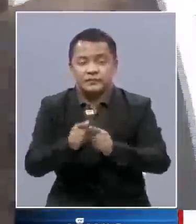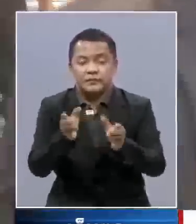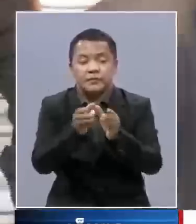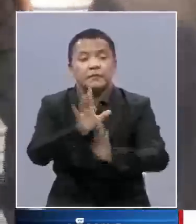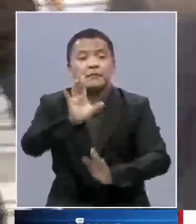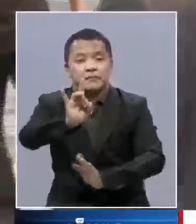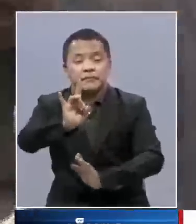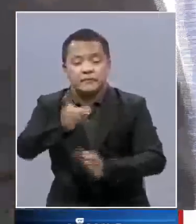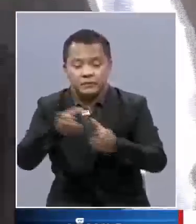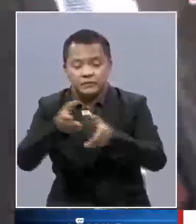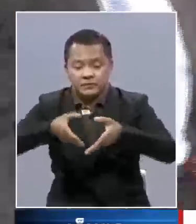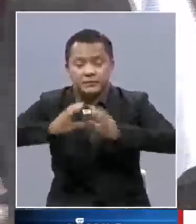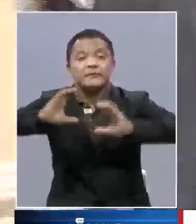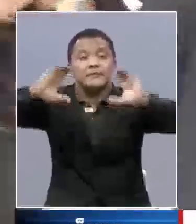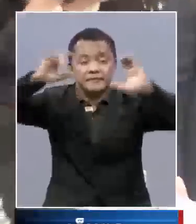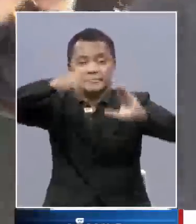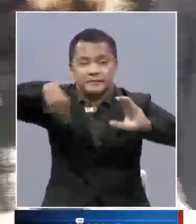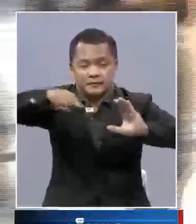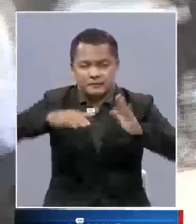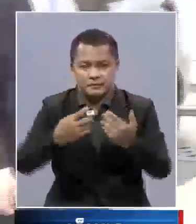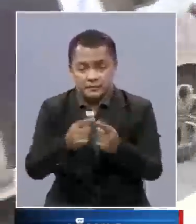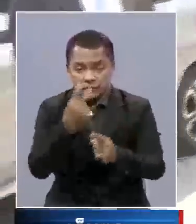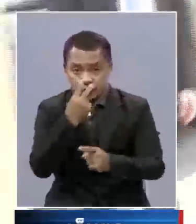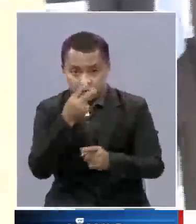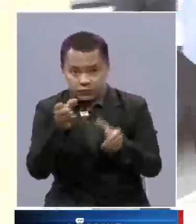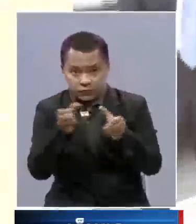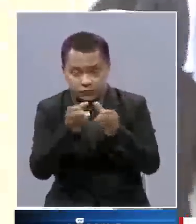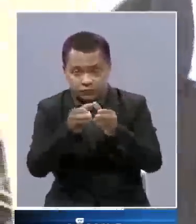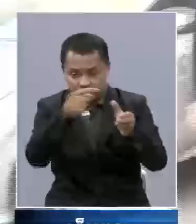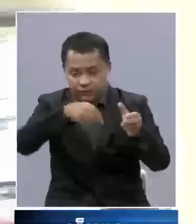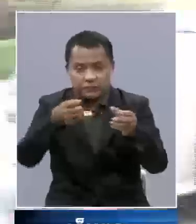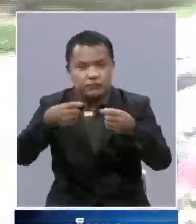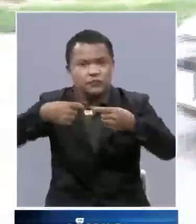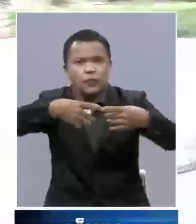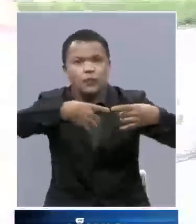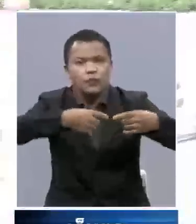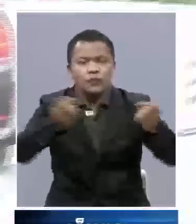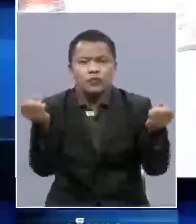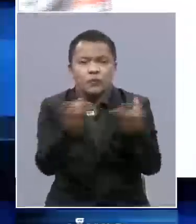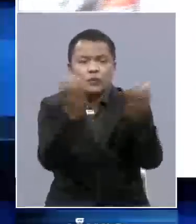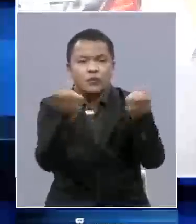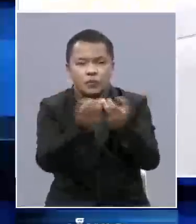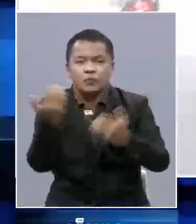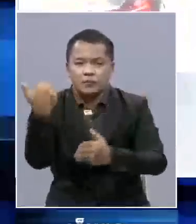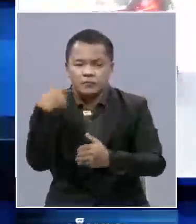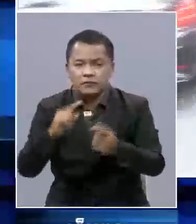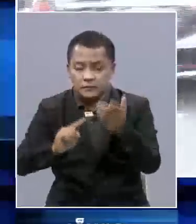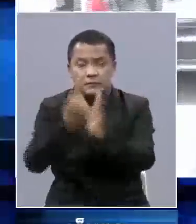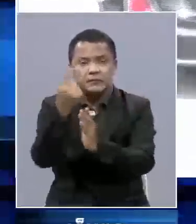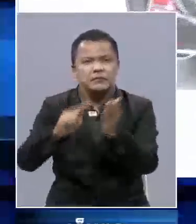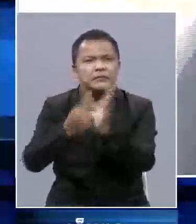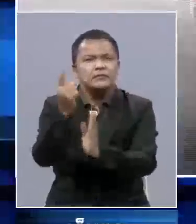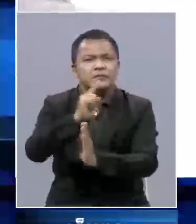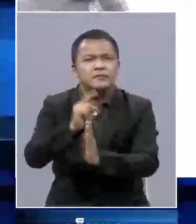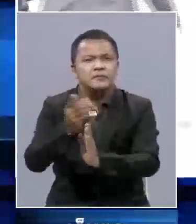พรรคที่จะเป็นพรรคจัดตั้งรัฐบาลเนี่ยนะครับแต่ทีนี้เนี่ยถ้าไปดูเนี่ยสัญญาณความแตกร้าวที่เกิดขึ้นเนี่ยมันเริ่มมี